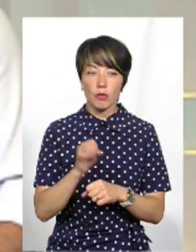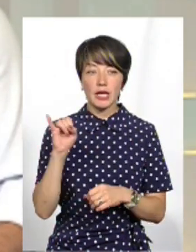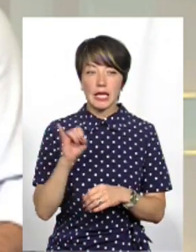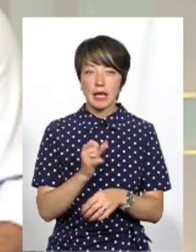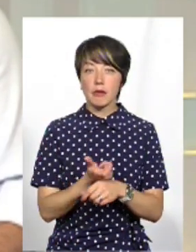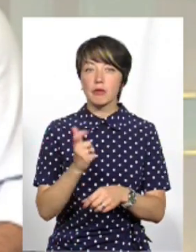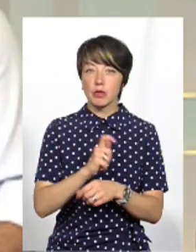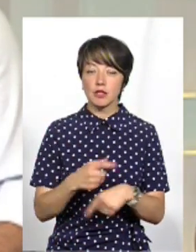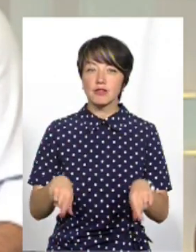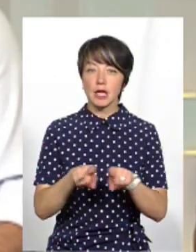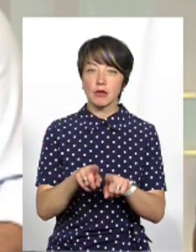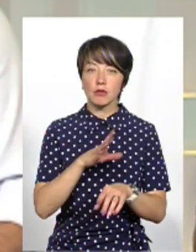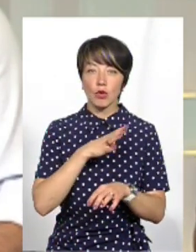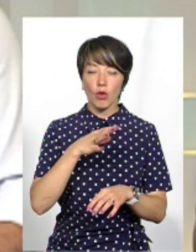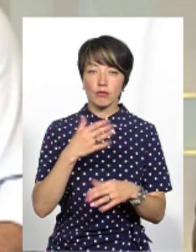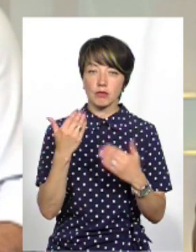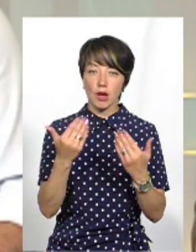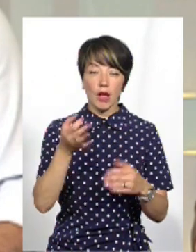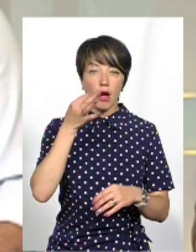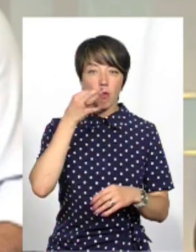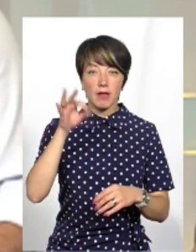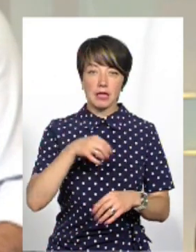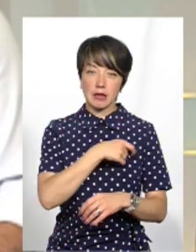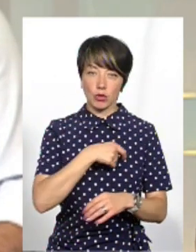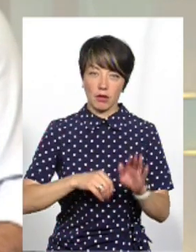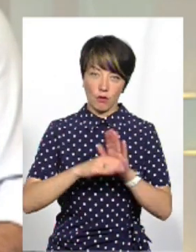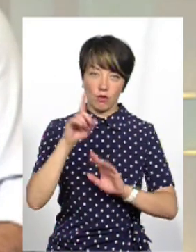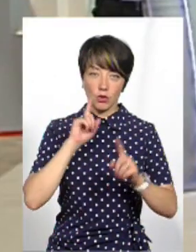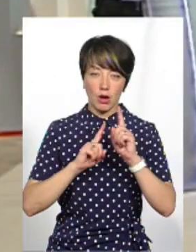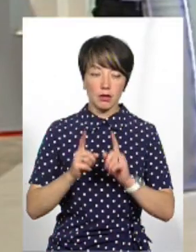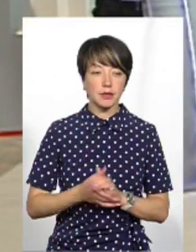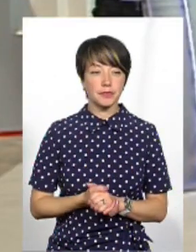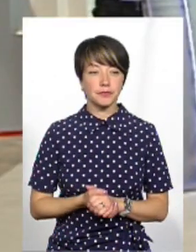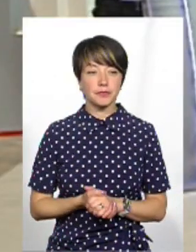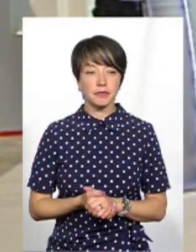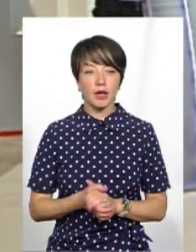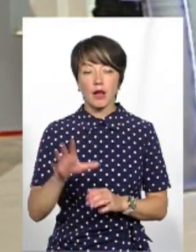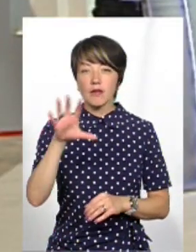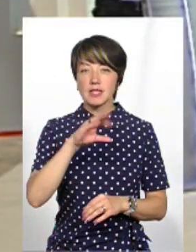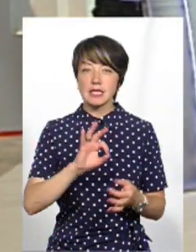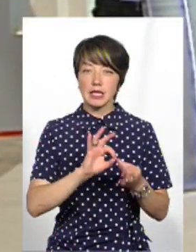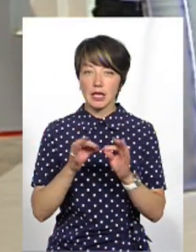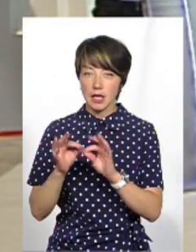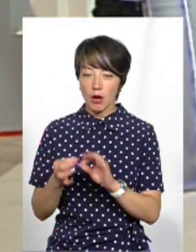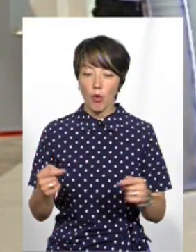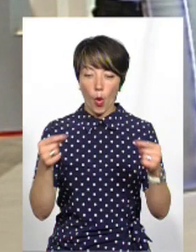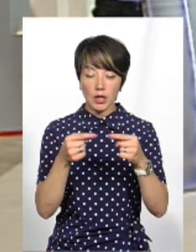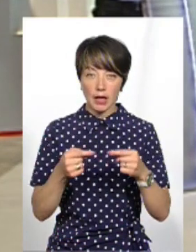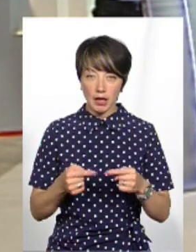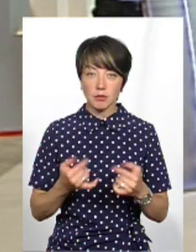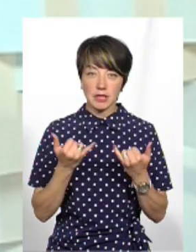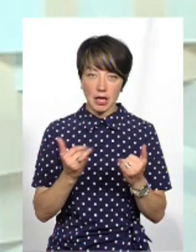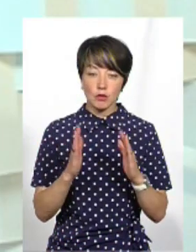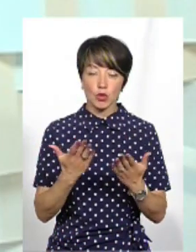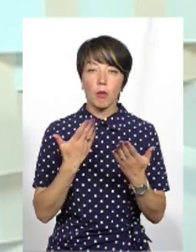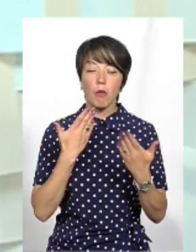і більше все ж таки там було компетенції депутата Верховної Ради. От якраз про все це детальніше, про конкретику, не конкретику,